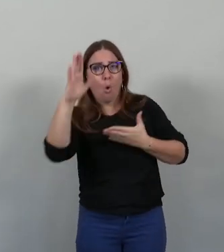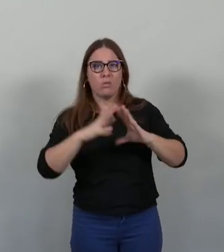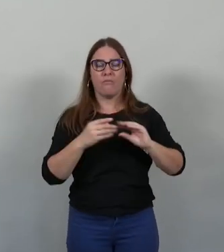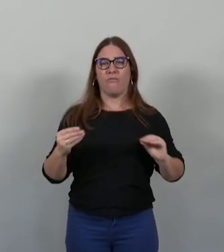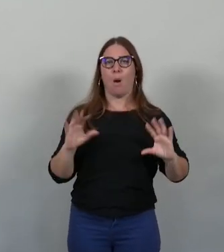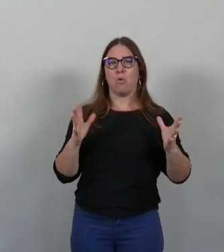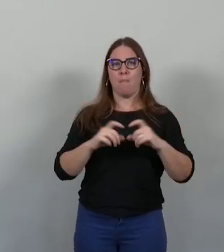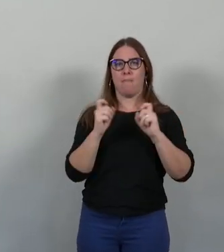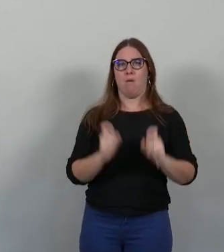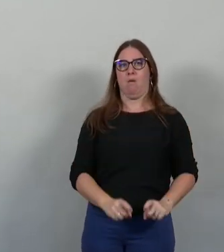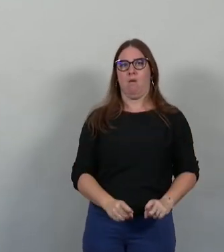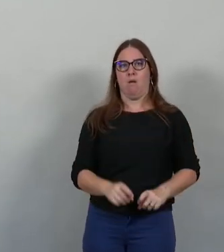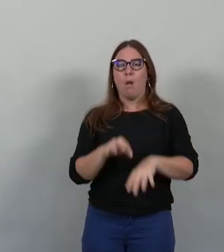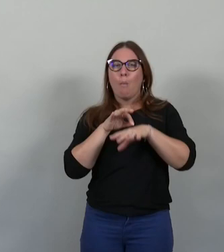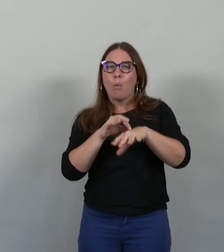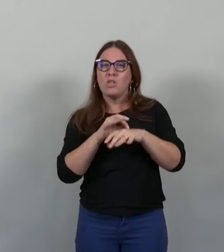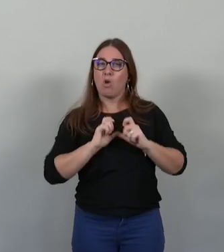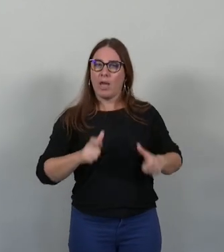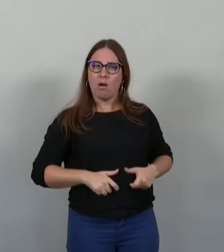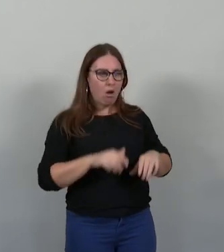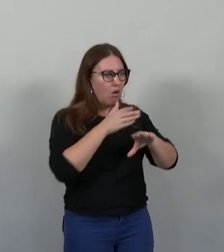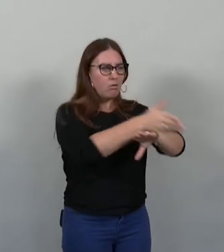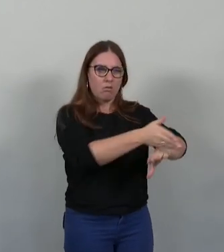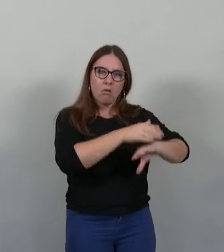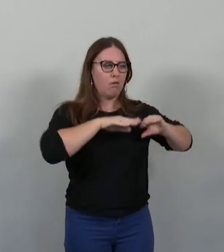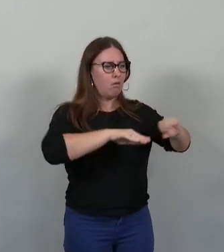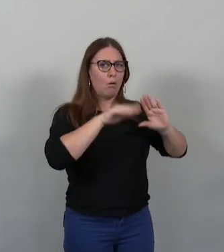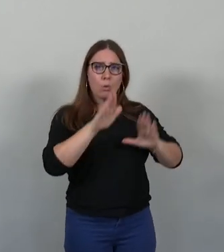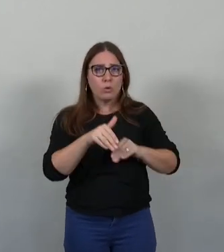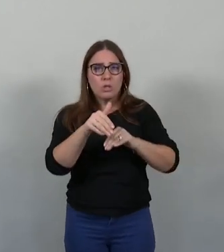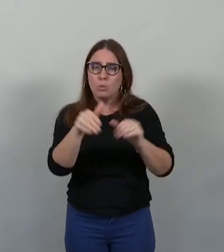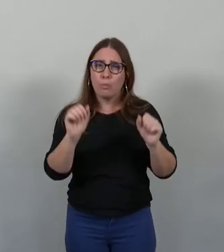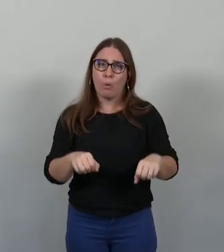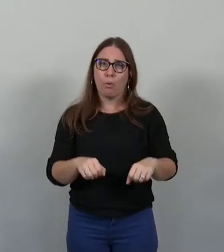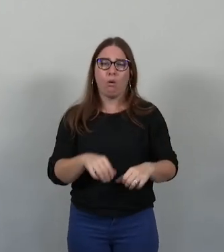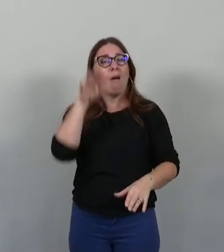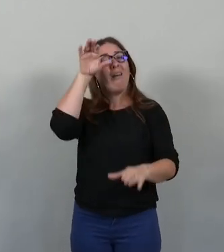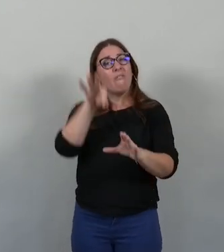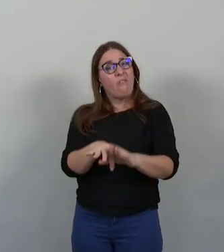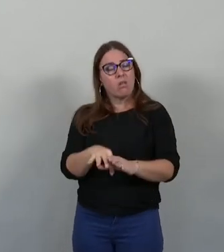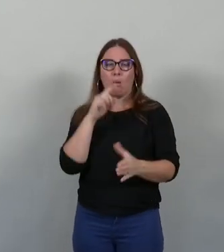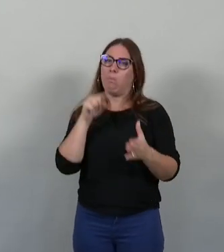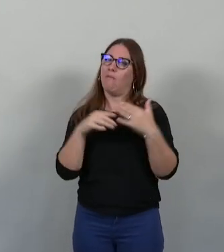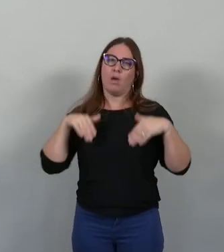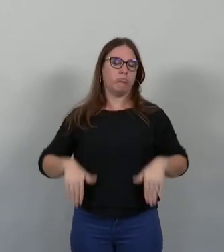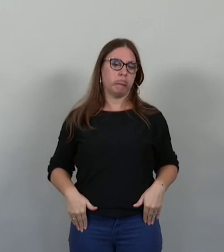poursuite des visites de moniteurs dans les écoles nous nous abstiendrons sur cette délibération